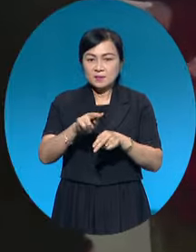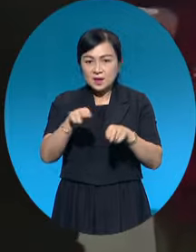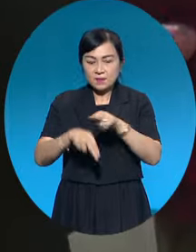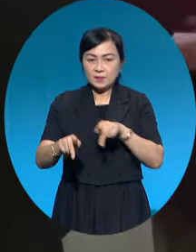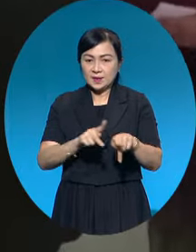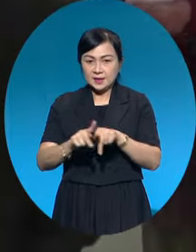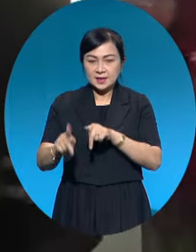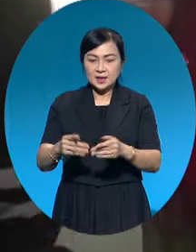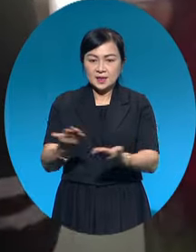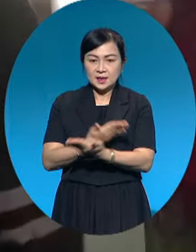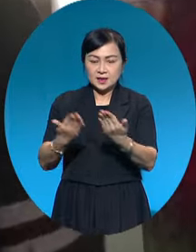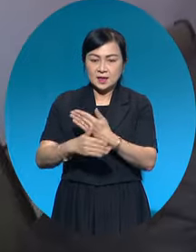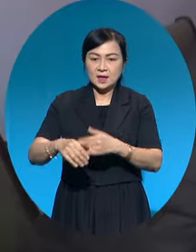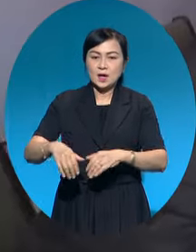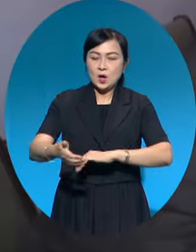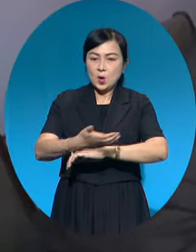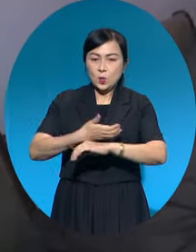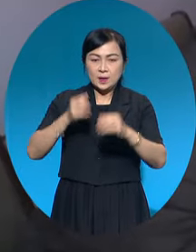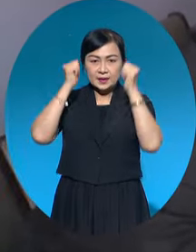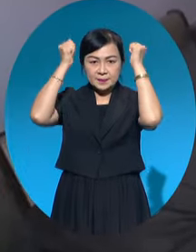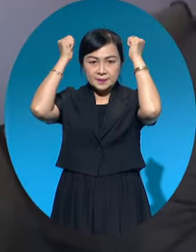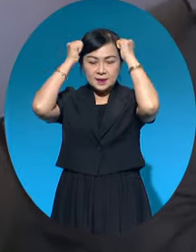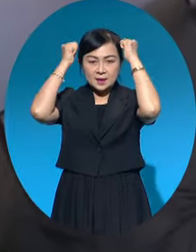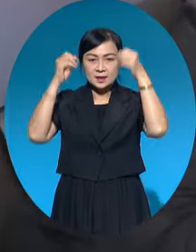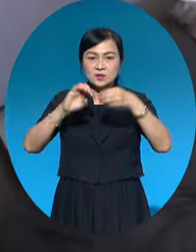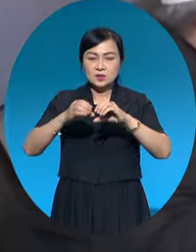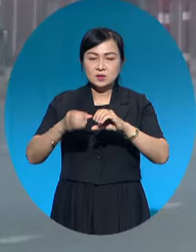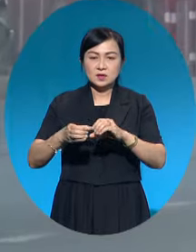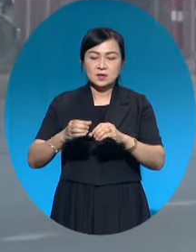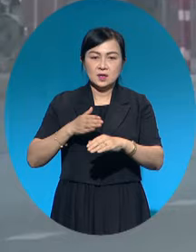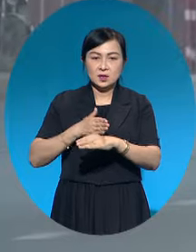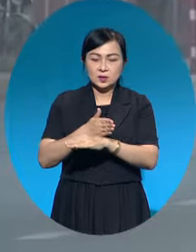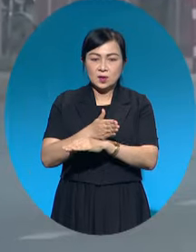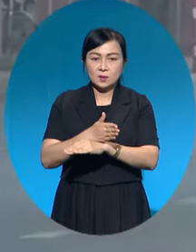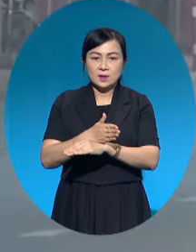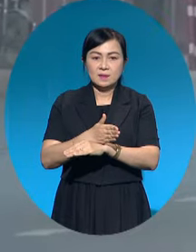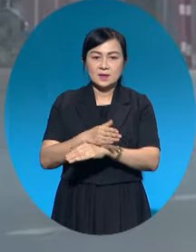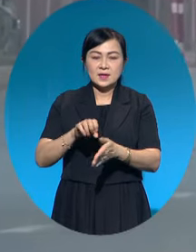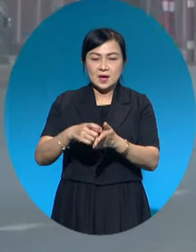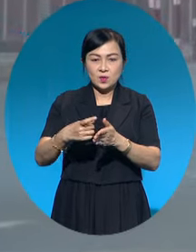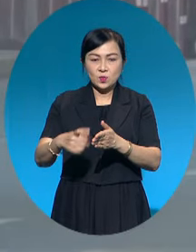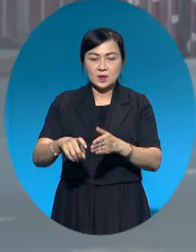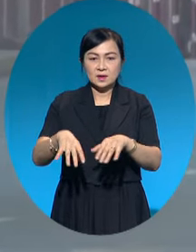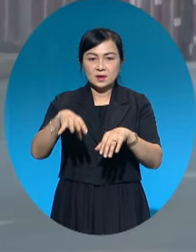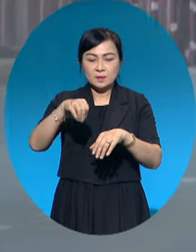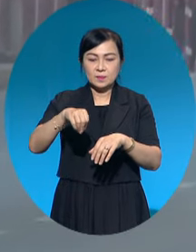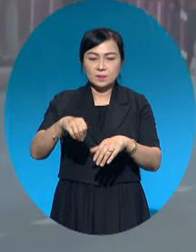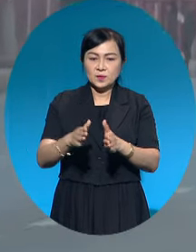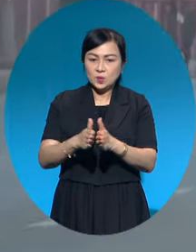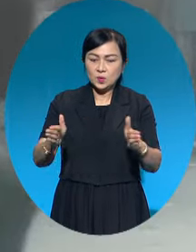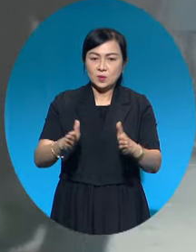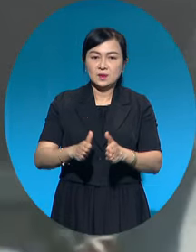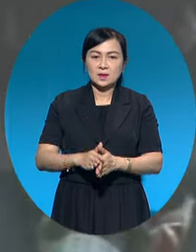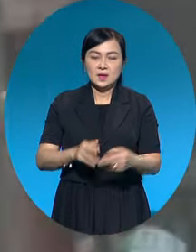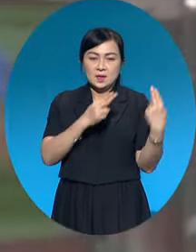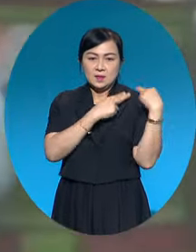nền kinh tế cải thiện quan hệ với nước láng diện Afghanistan sửa chữa cơ sở hạ tầng xuống cấp và giải quyết tình trạng mất điện quanh năm